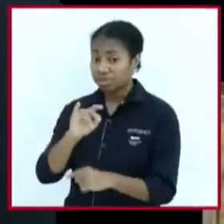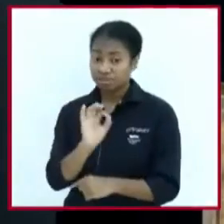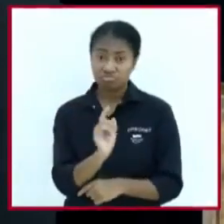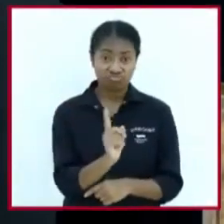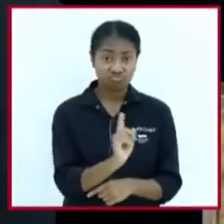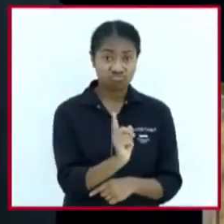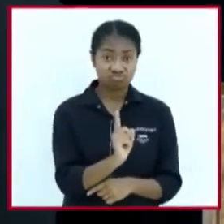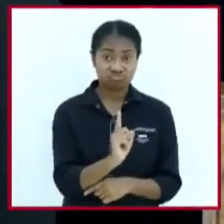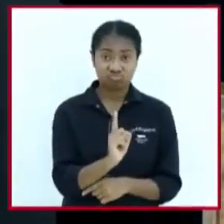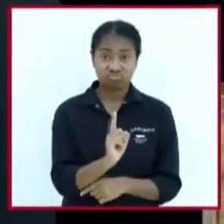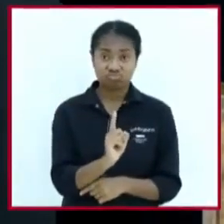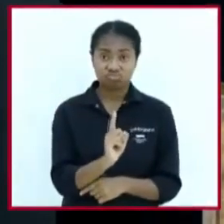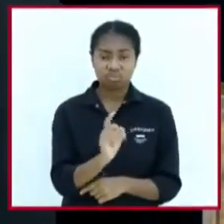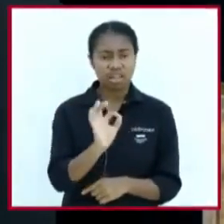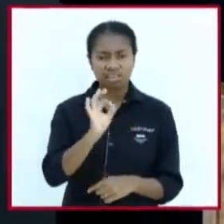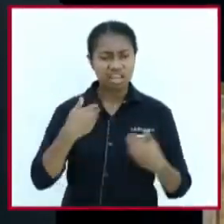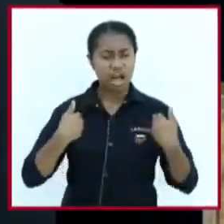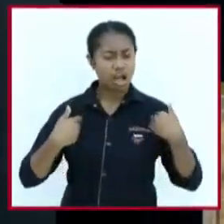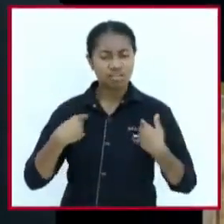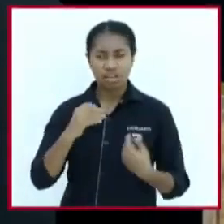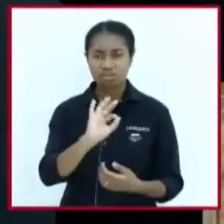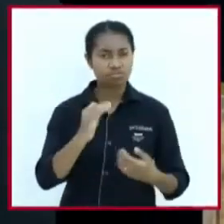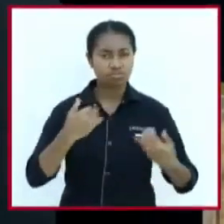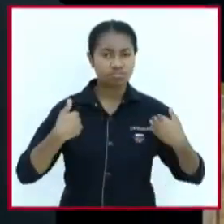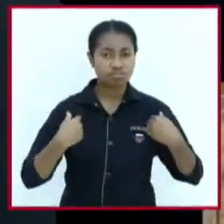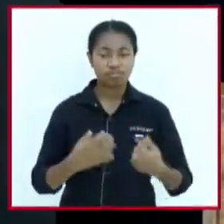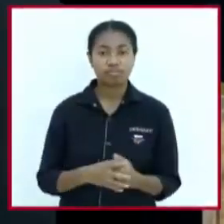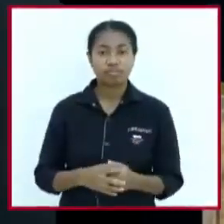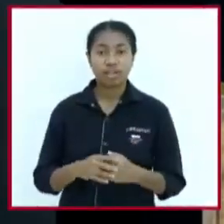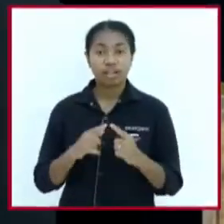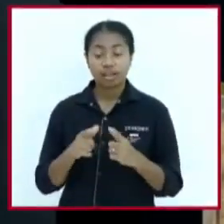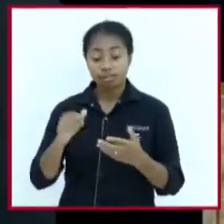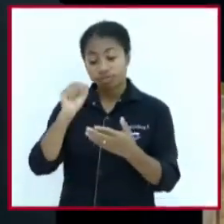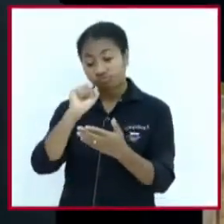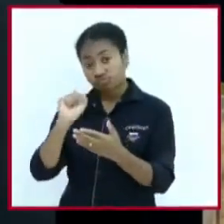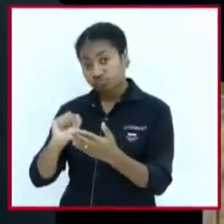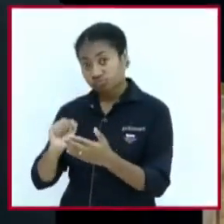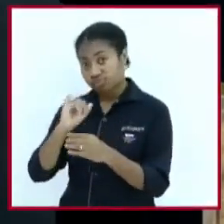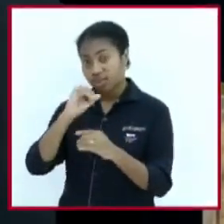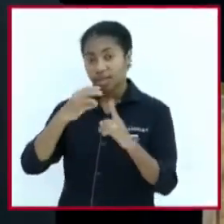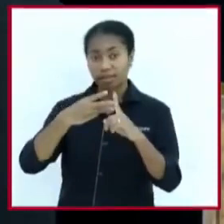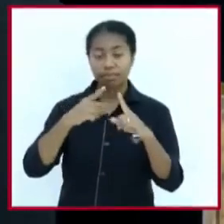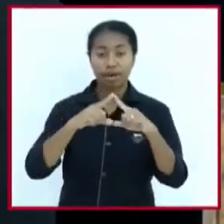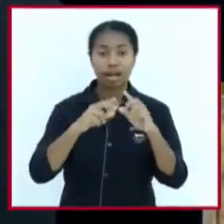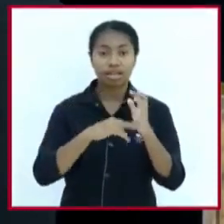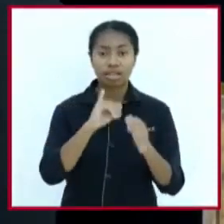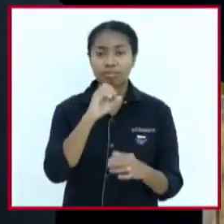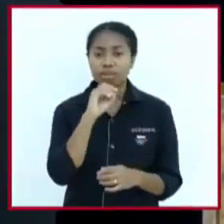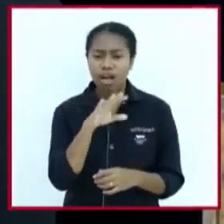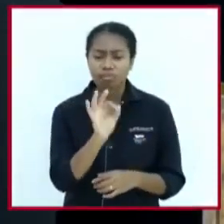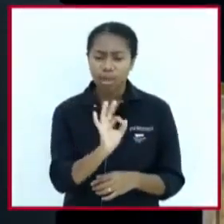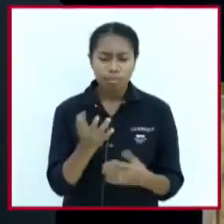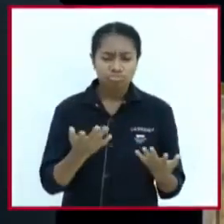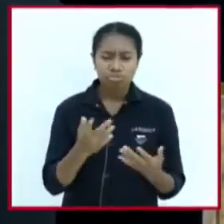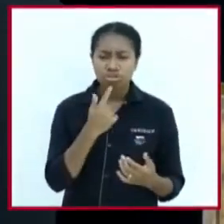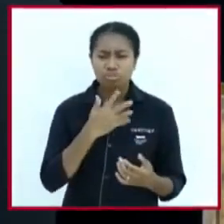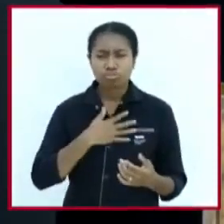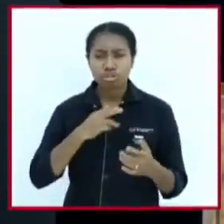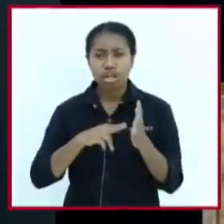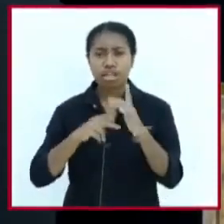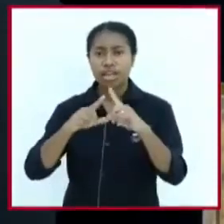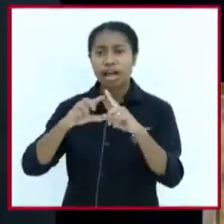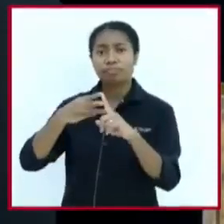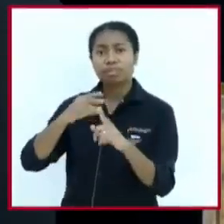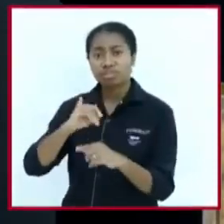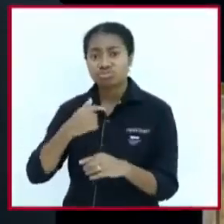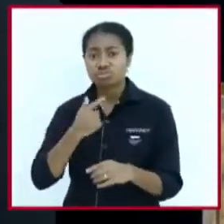punya Hai tapi penulis surat Ibrani G begini memang kita tidak punya nabi tapi kita punya